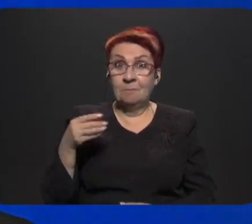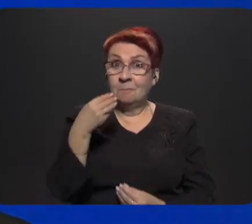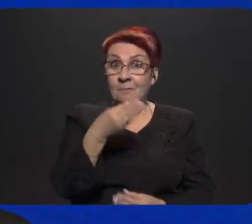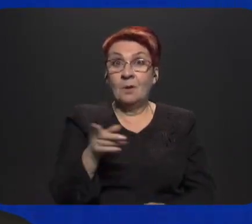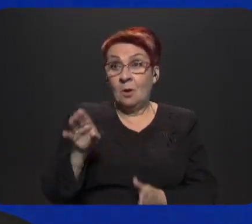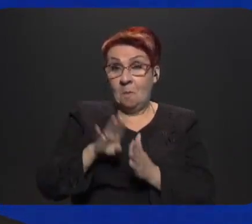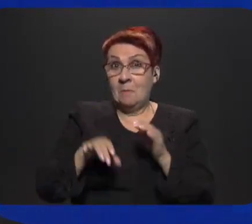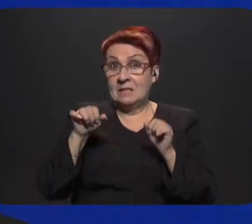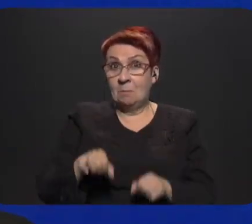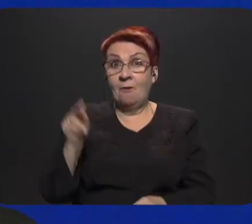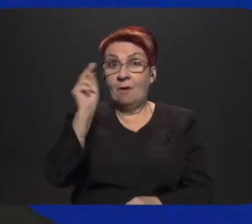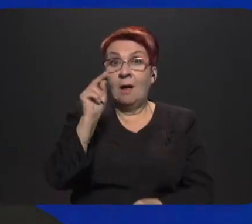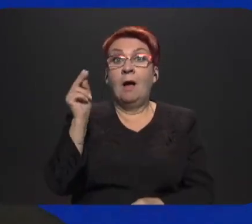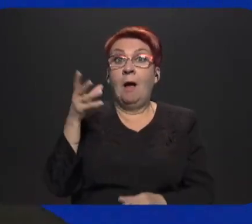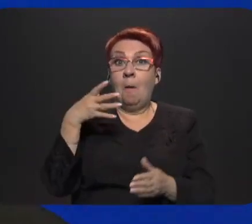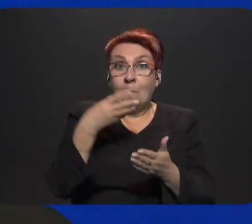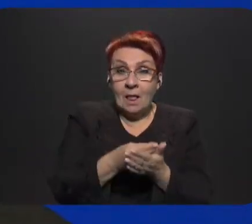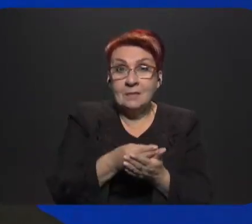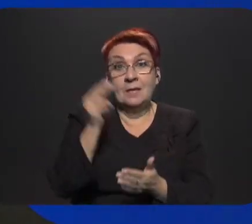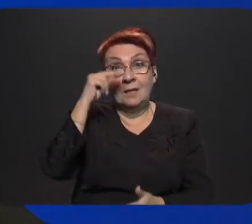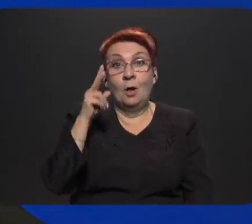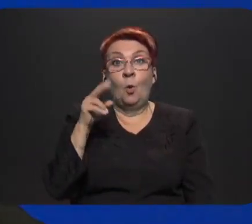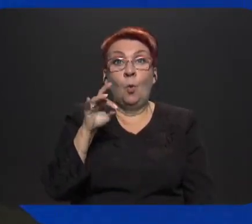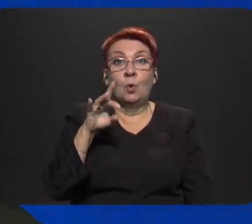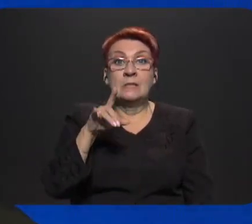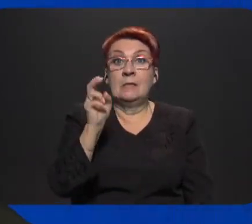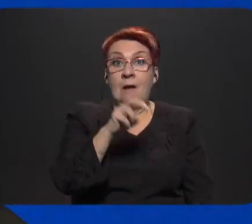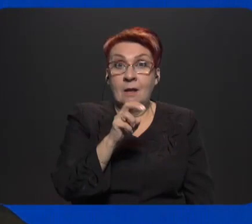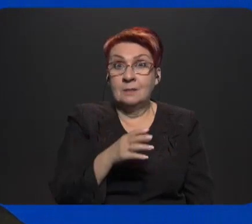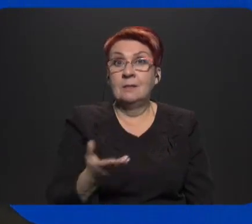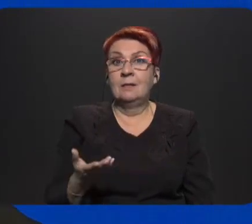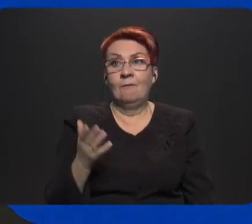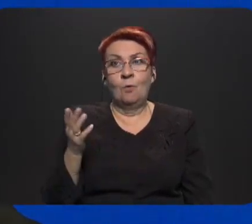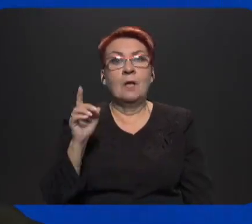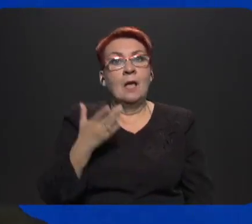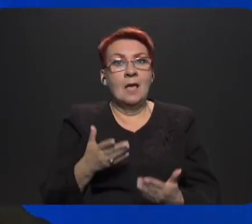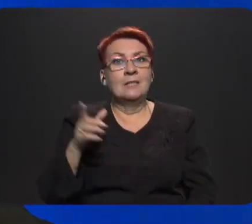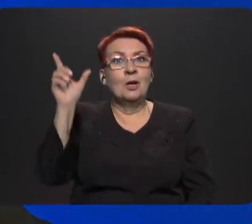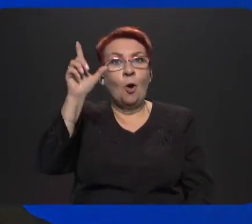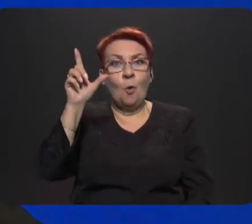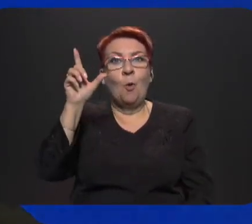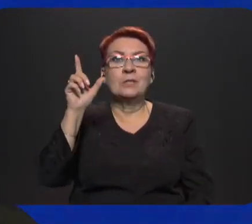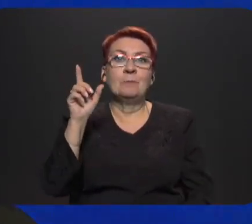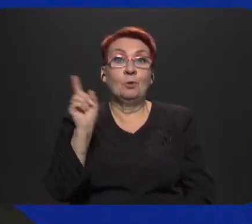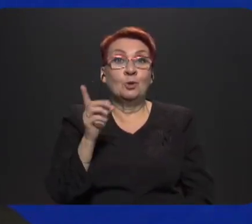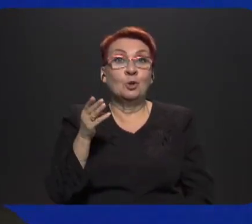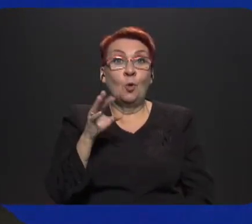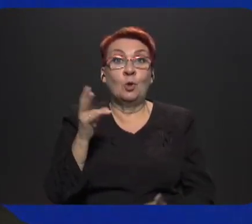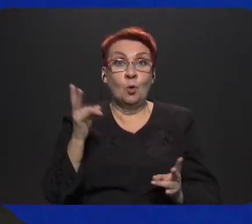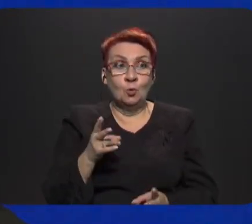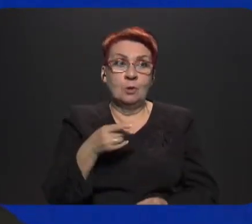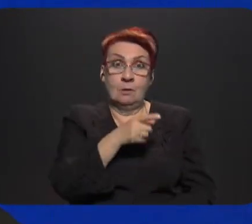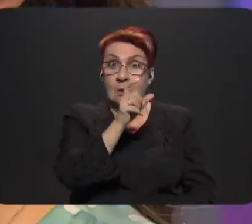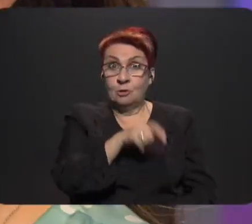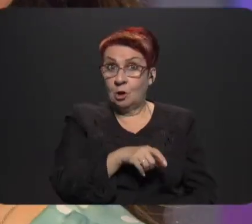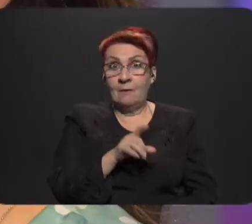осталась без прав. Но она не переживает. Ну вот так. Если Господу что-то нужно, то там будет какое-то радикальное такое решение. То есть